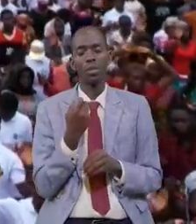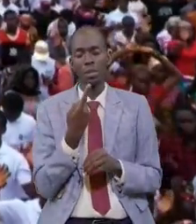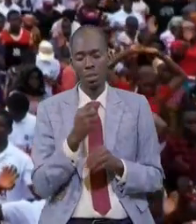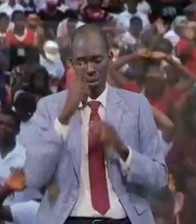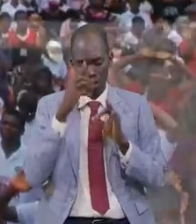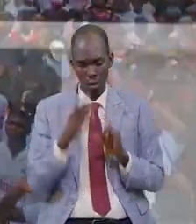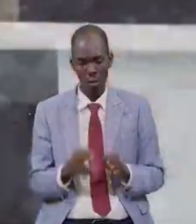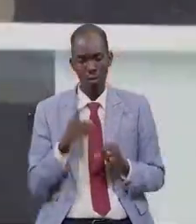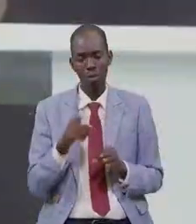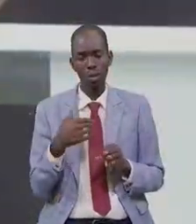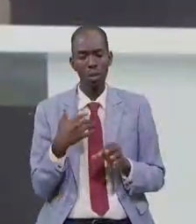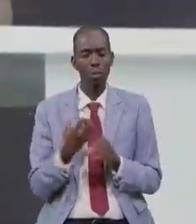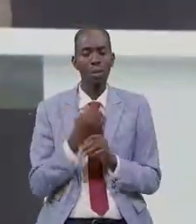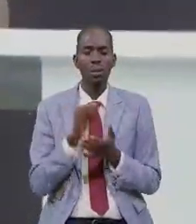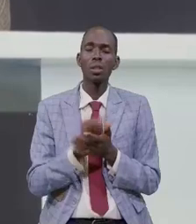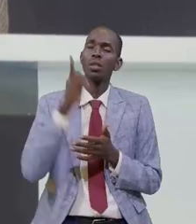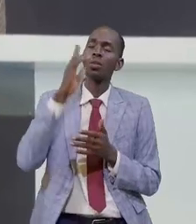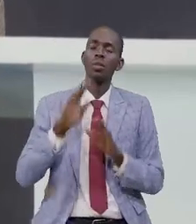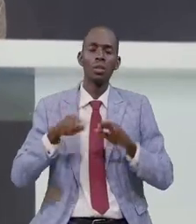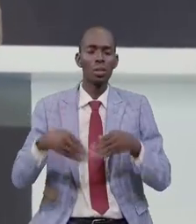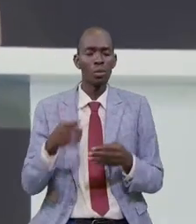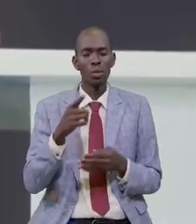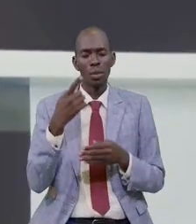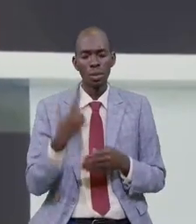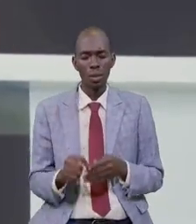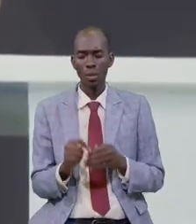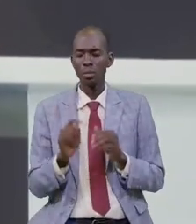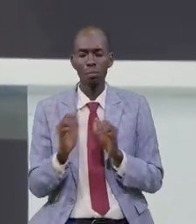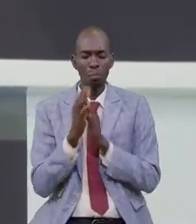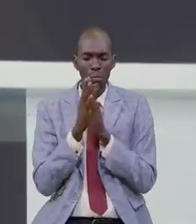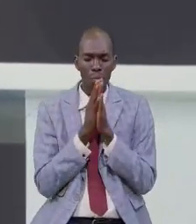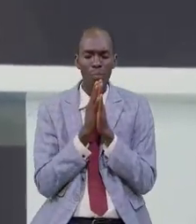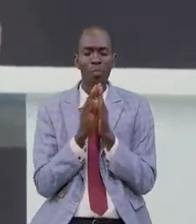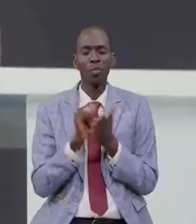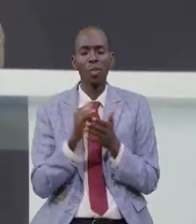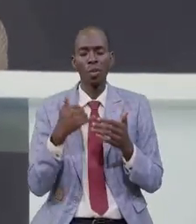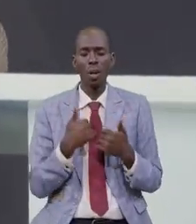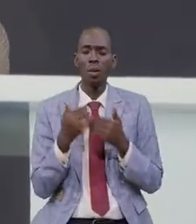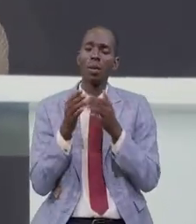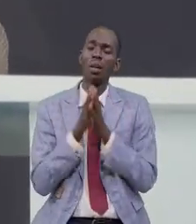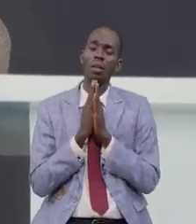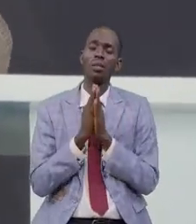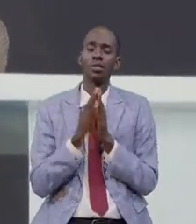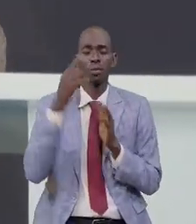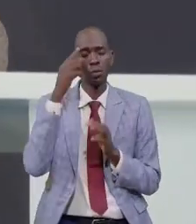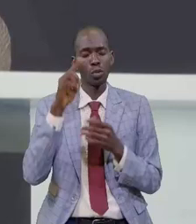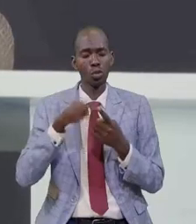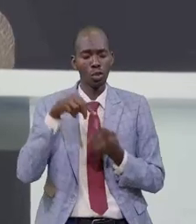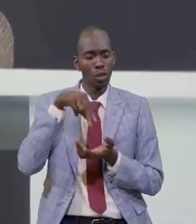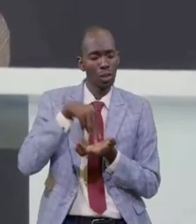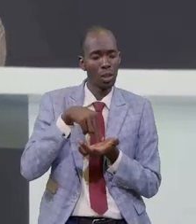détermination que Dieu vous a donné maintenant la dévotion que vous avez maintenant pour tenir